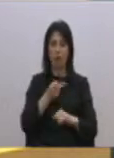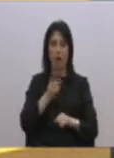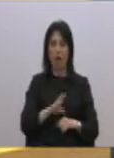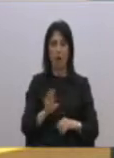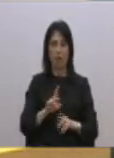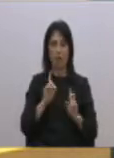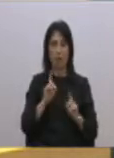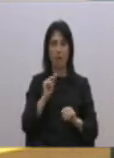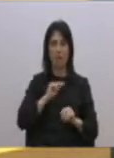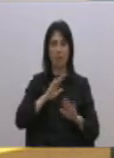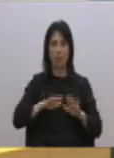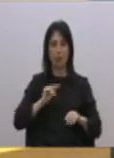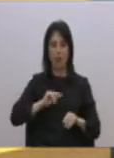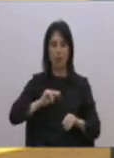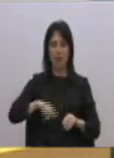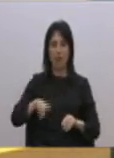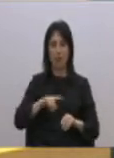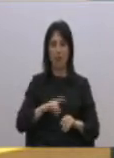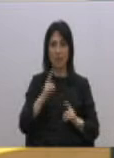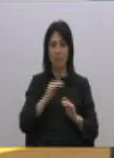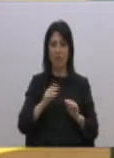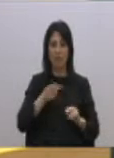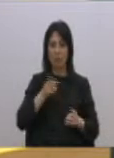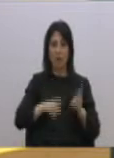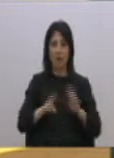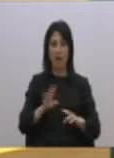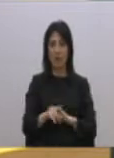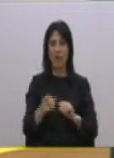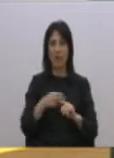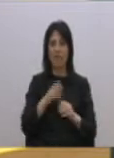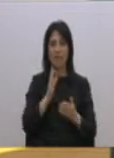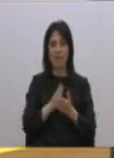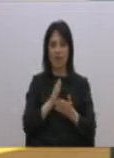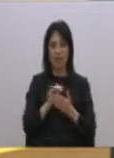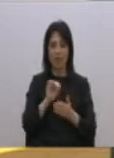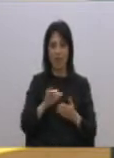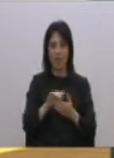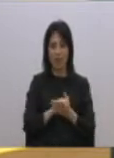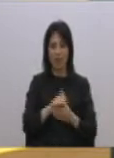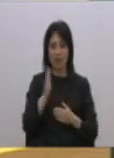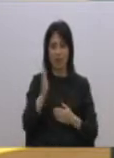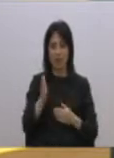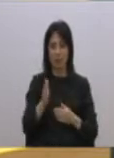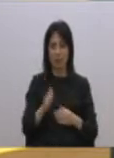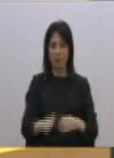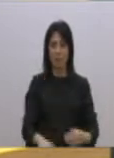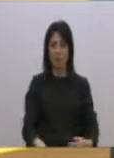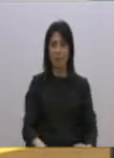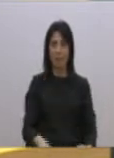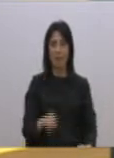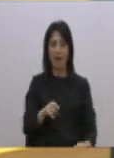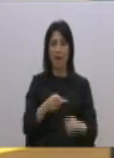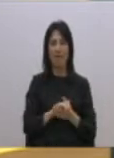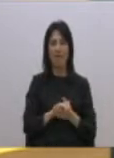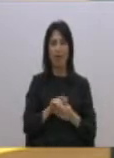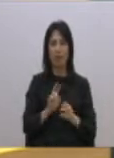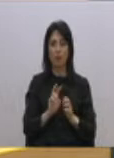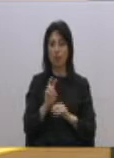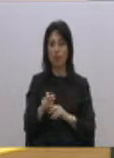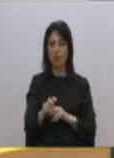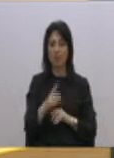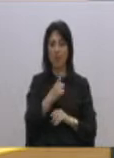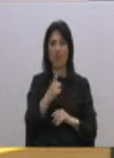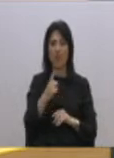მათ შორის სამუშაო ადგილებზე, ბავშვები არიხოცებოდნენ უსაფრთხოების ნორმების ევროკავშირი. და ამ ევროკავშირში